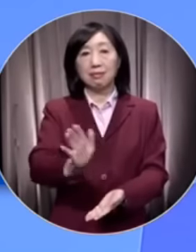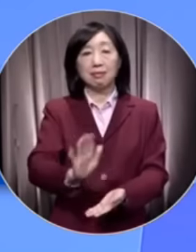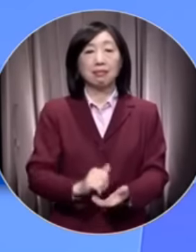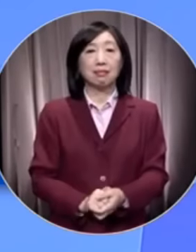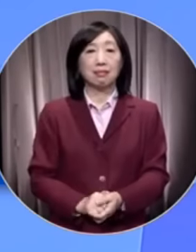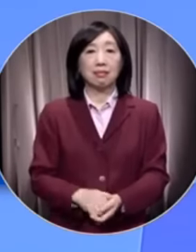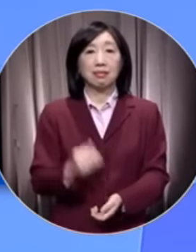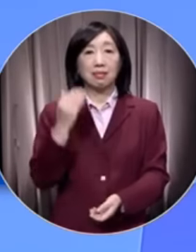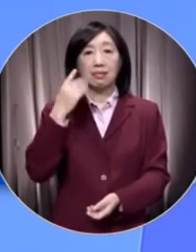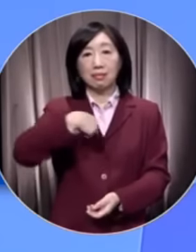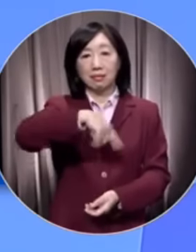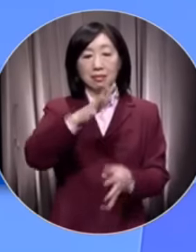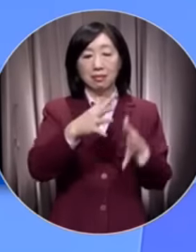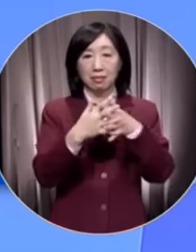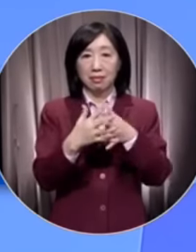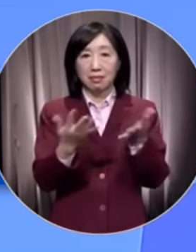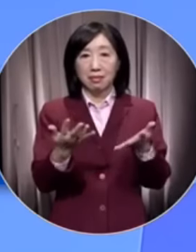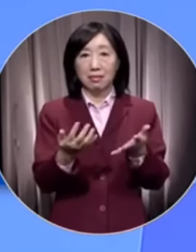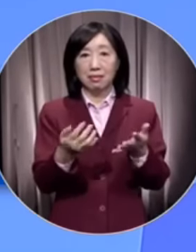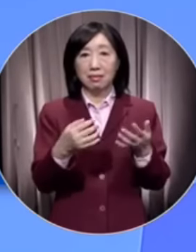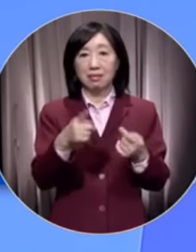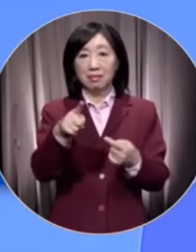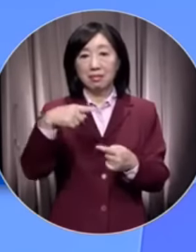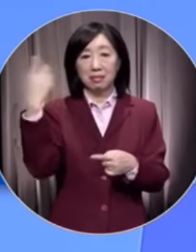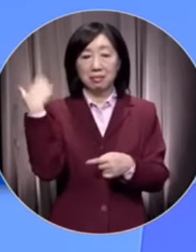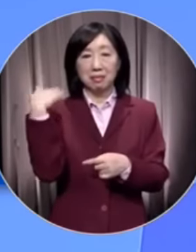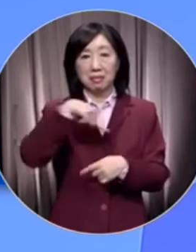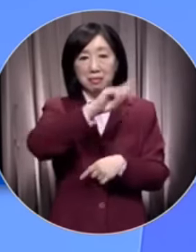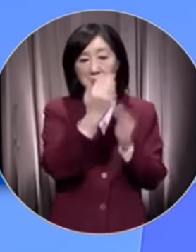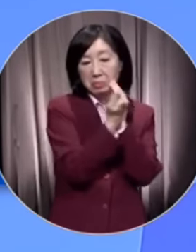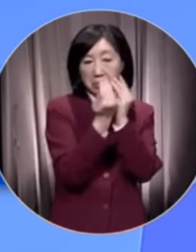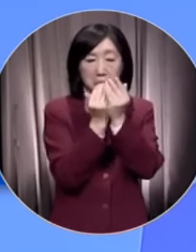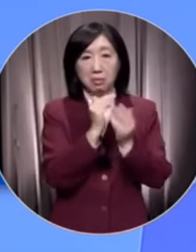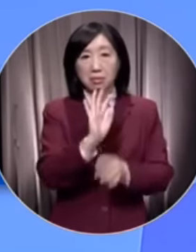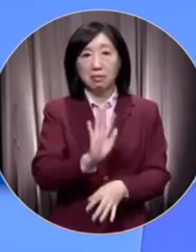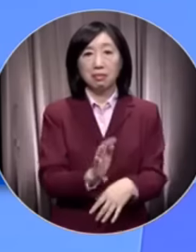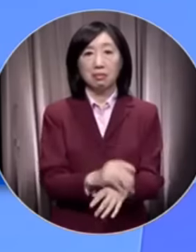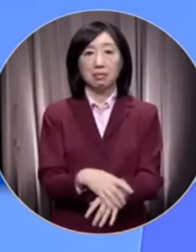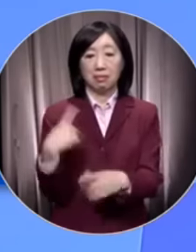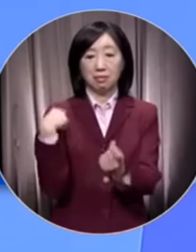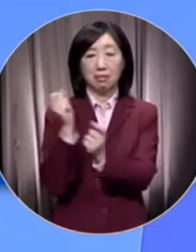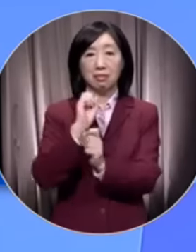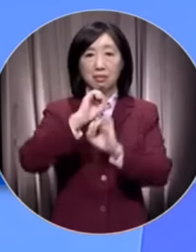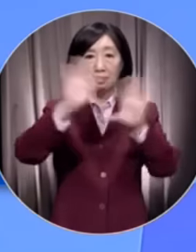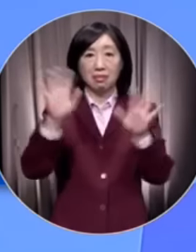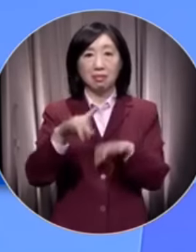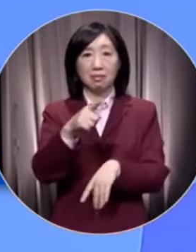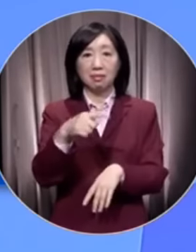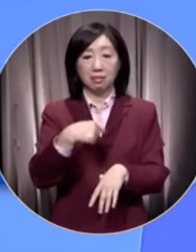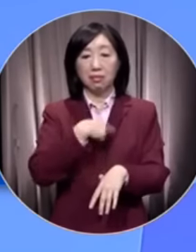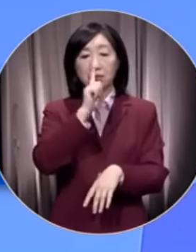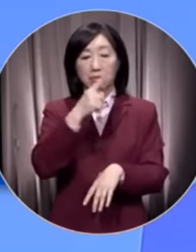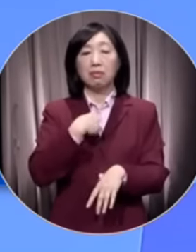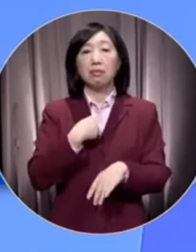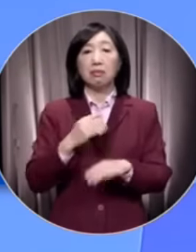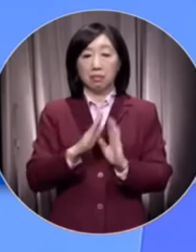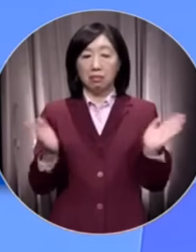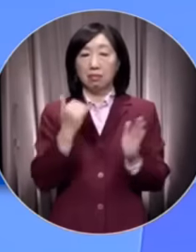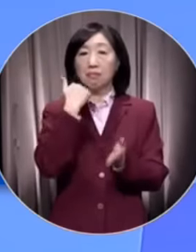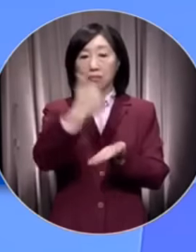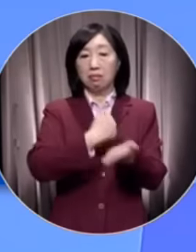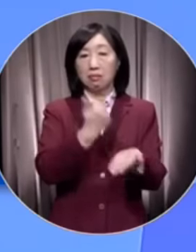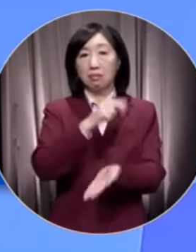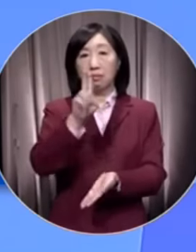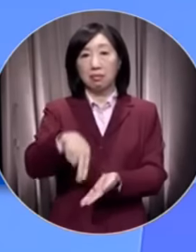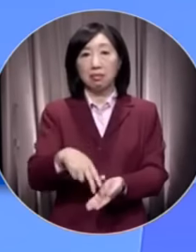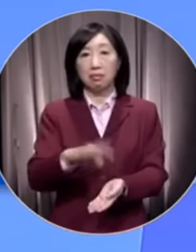贸易代表署之后躲躲闪闪，最近告诉国人你要开放，请问你